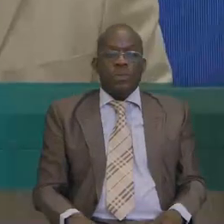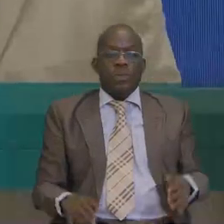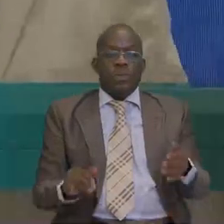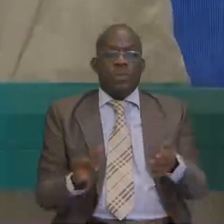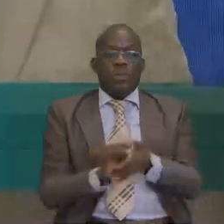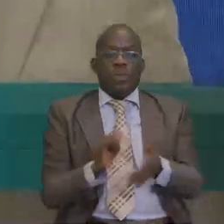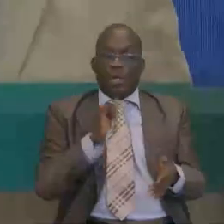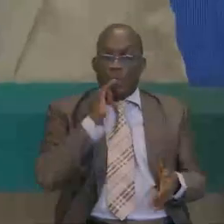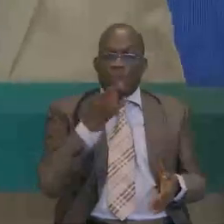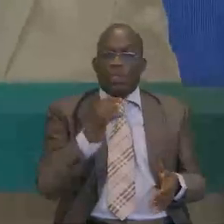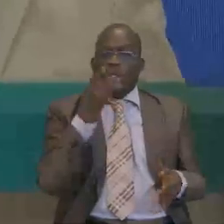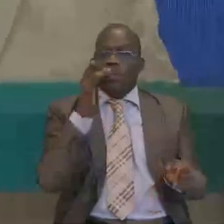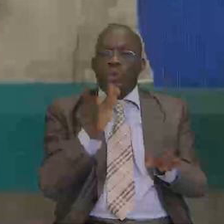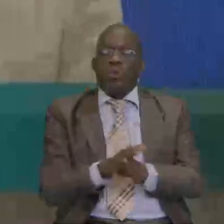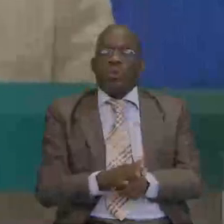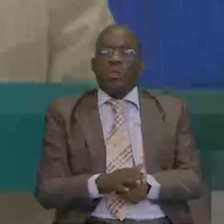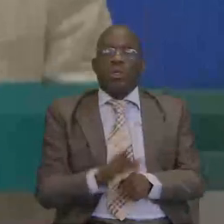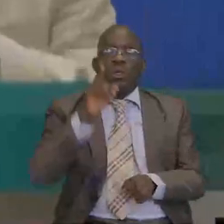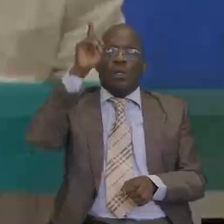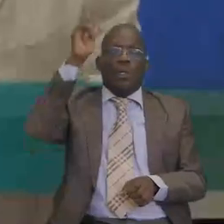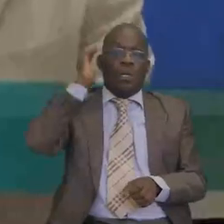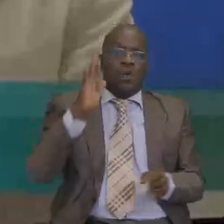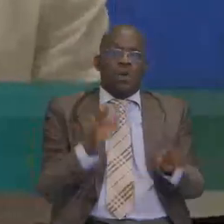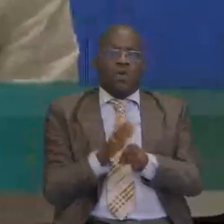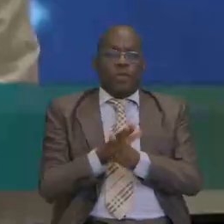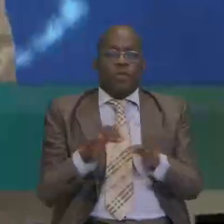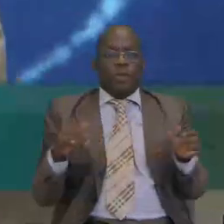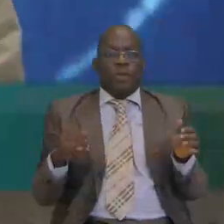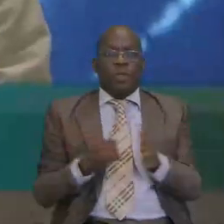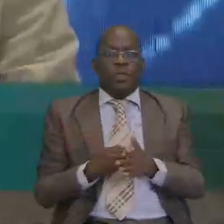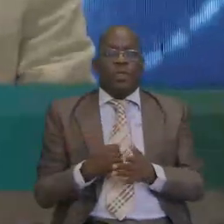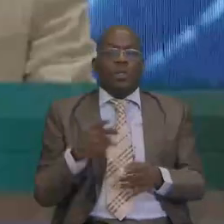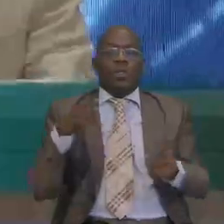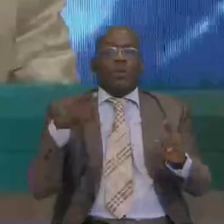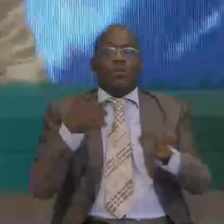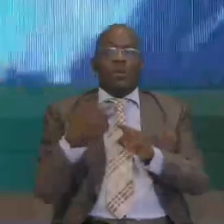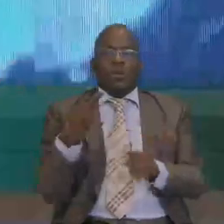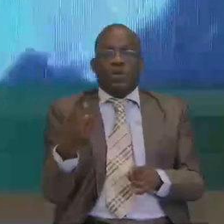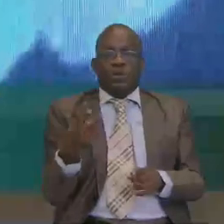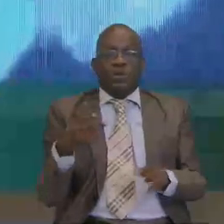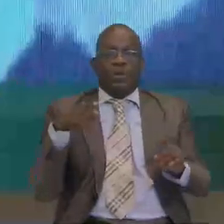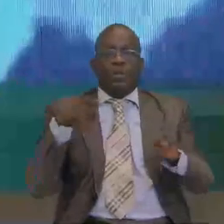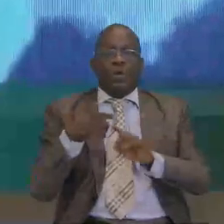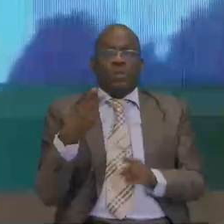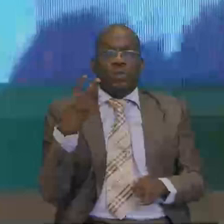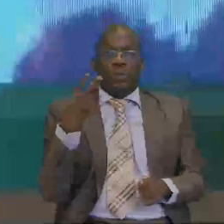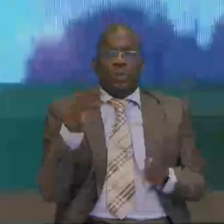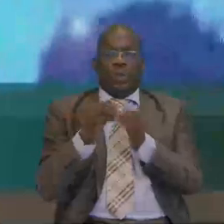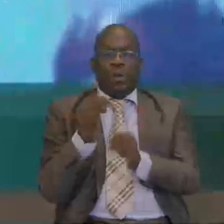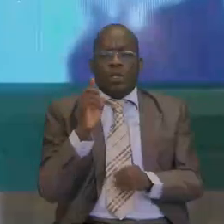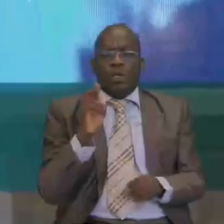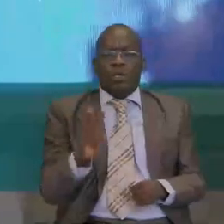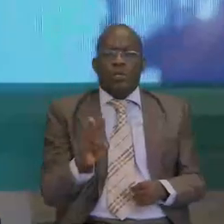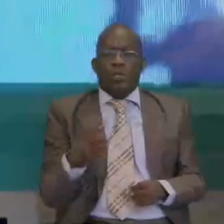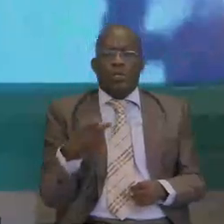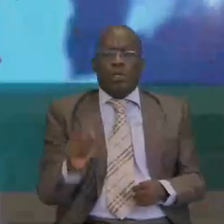Ça, c'est la promesse, il va l'accomplir. Deuxième point maintenant. Deuxième point, la préparation.